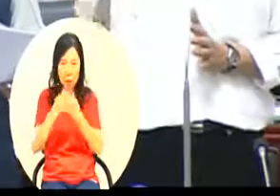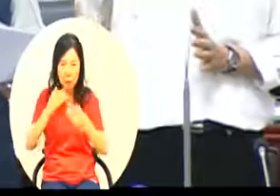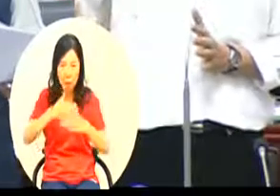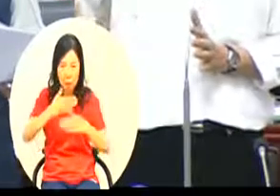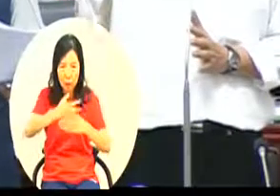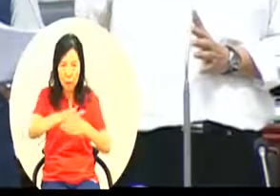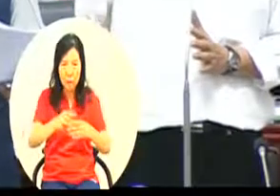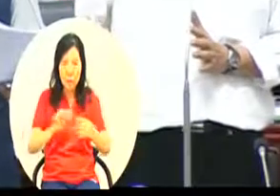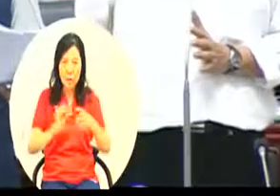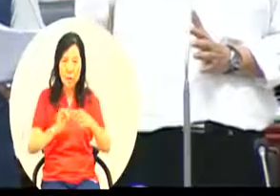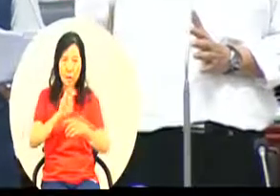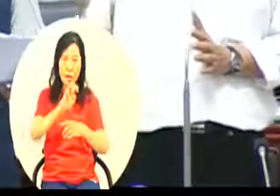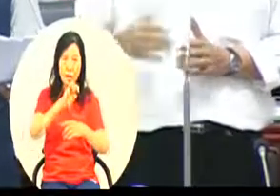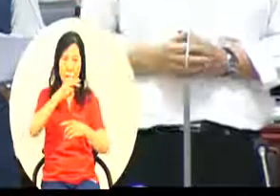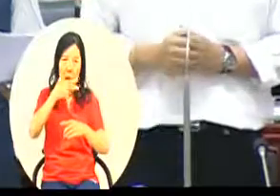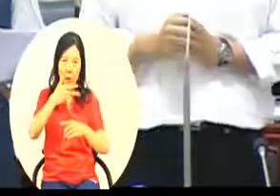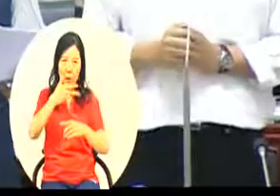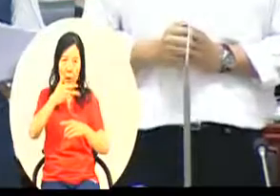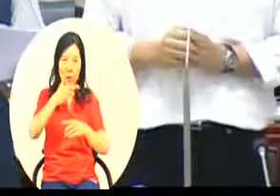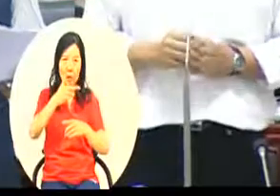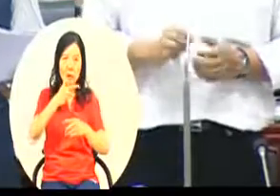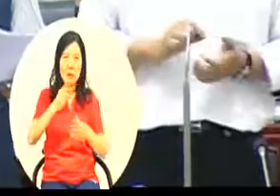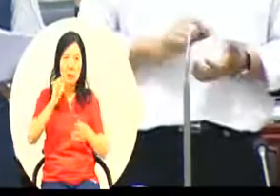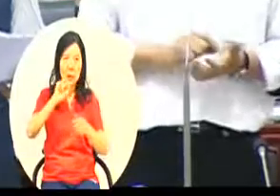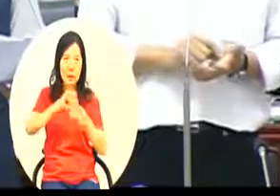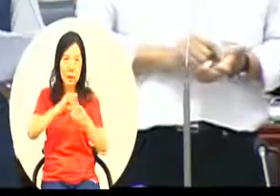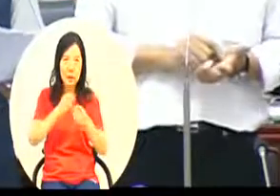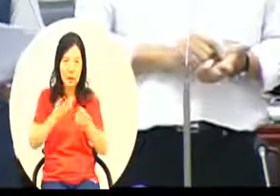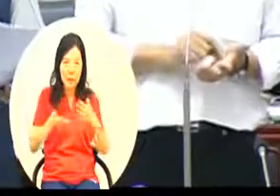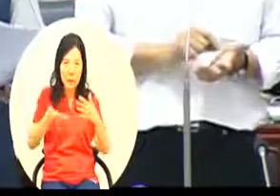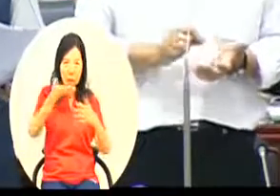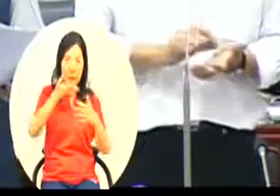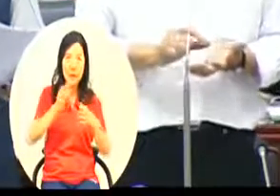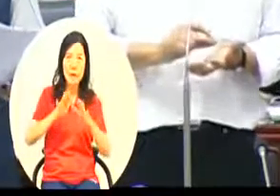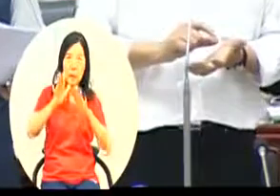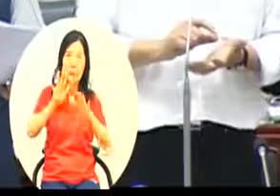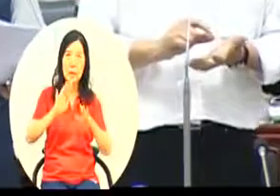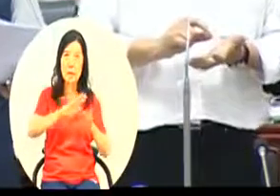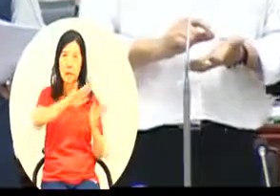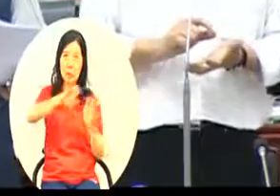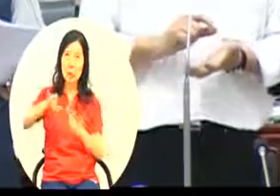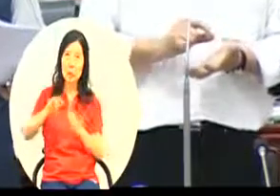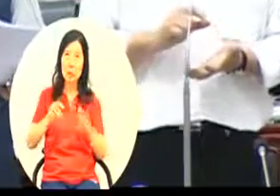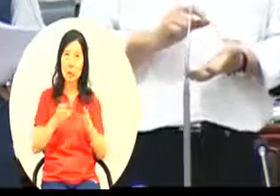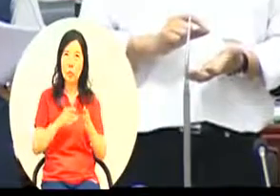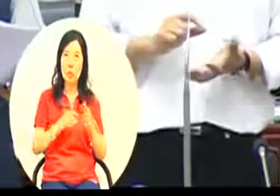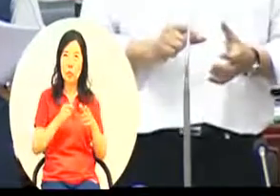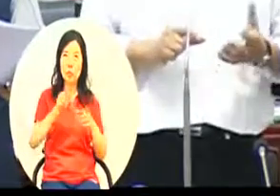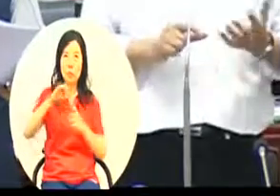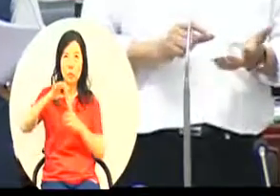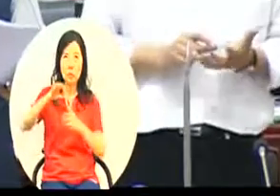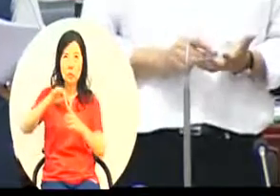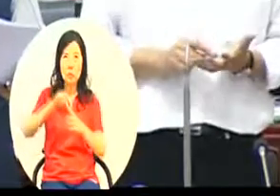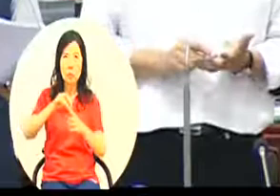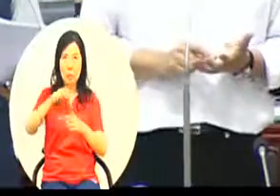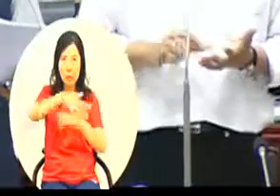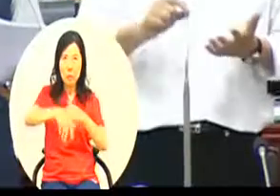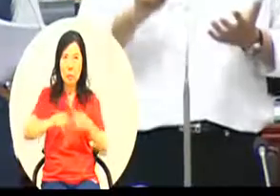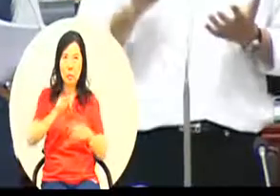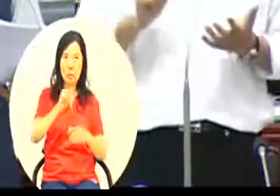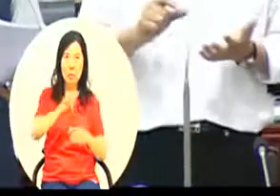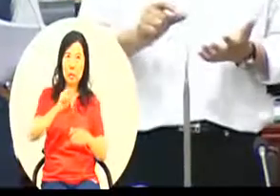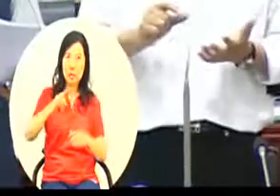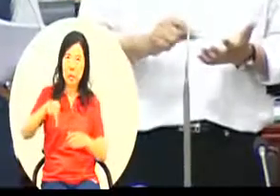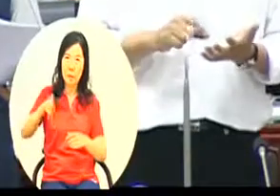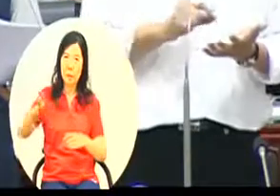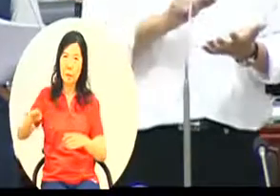36%可以再更高的提升了哈。那另外我们在我们的公车的这个动态资讯系统的 APP 里面，我